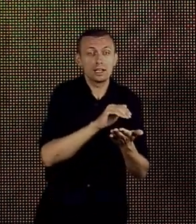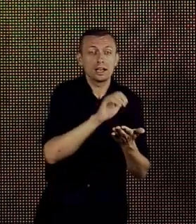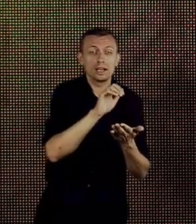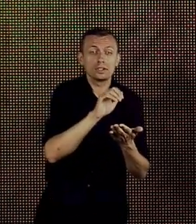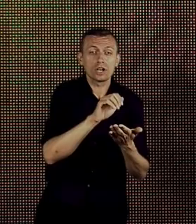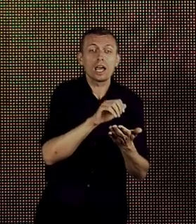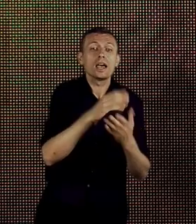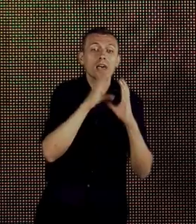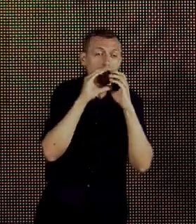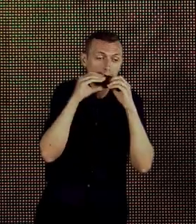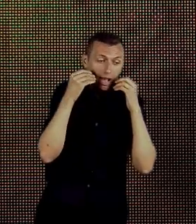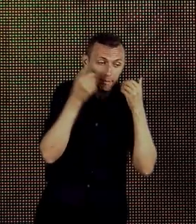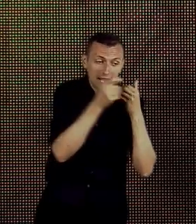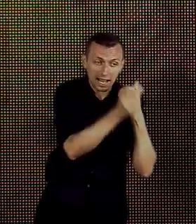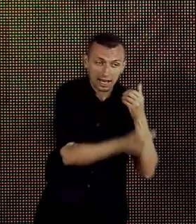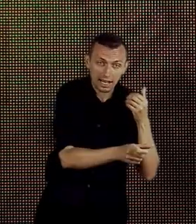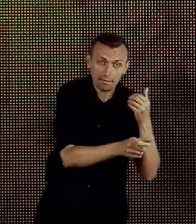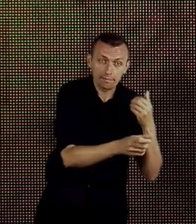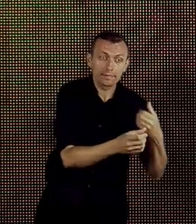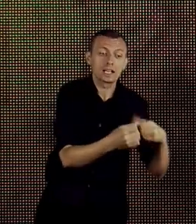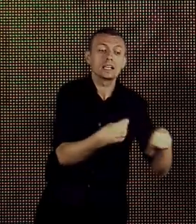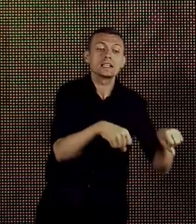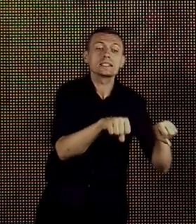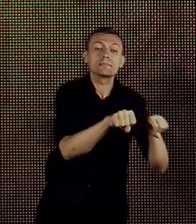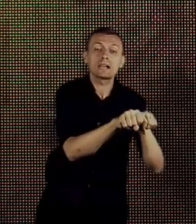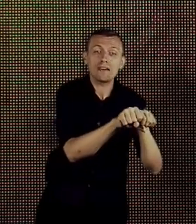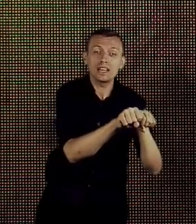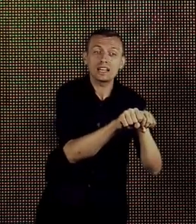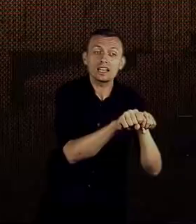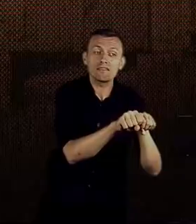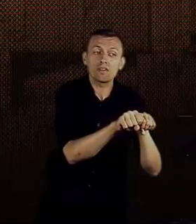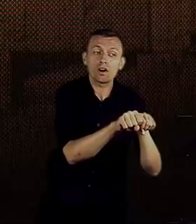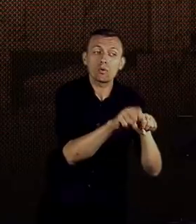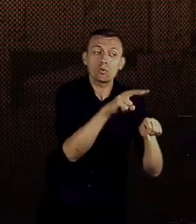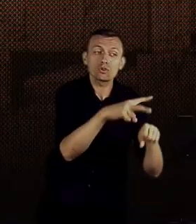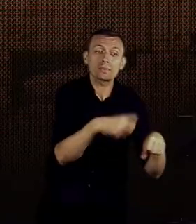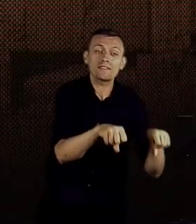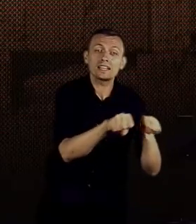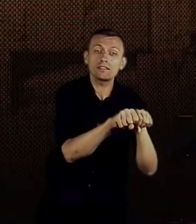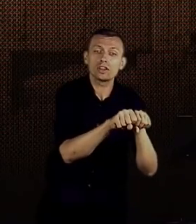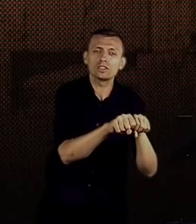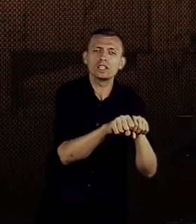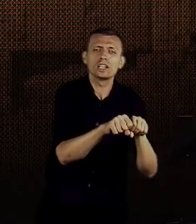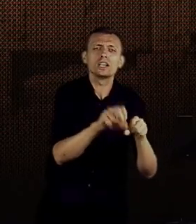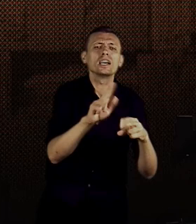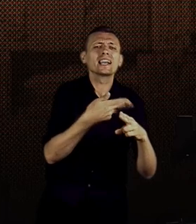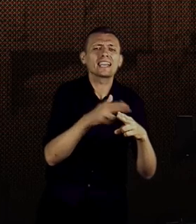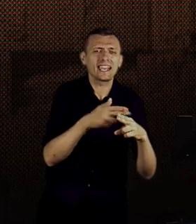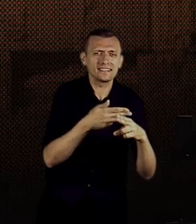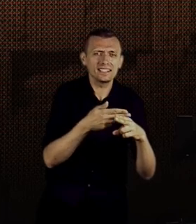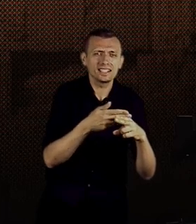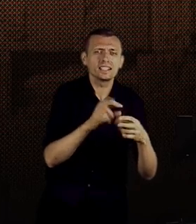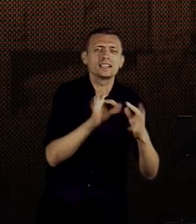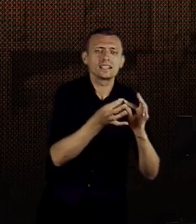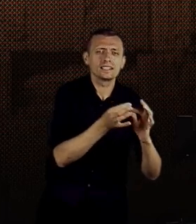Izaaka. Ja wiem, że na pierwszy rzut oka stoi to w wyraźnej